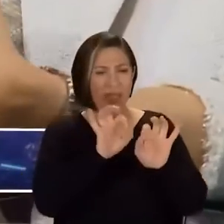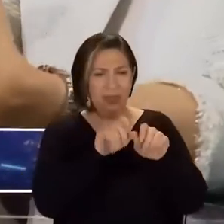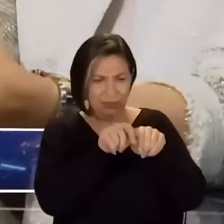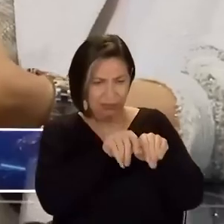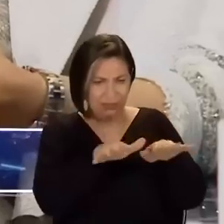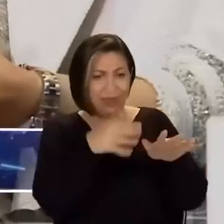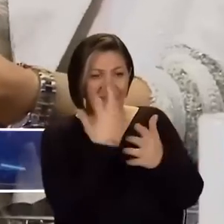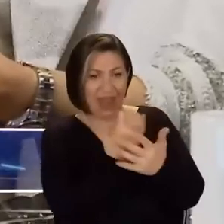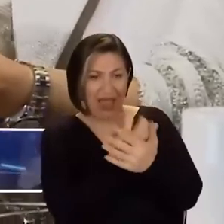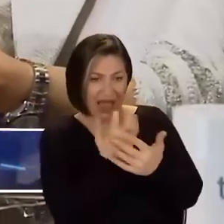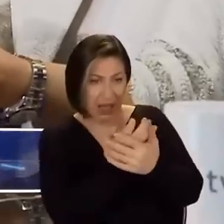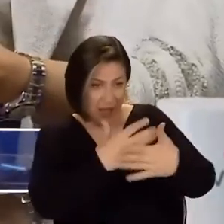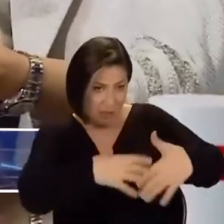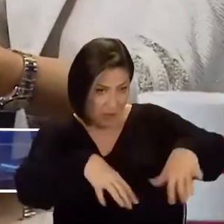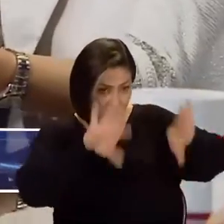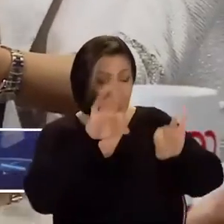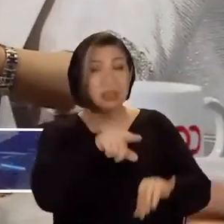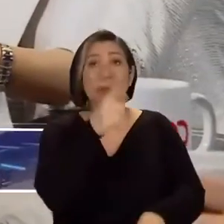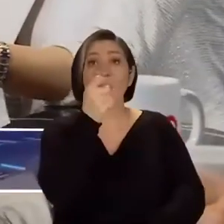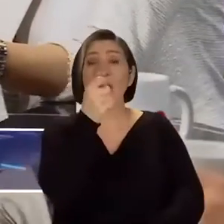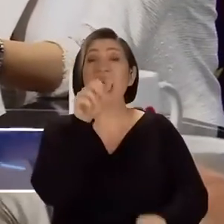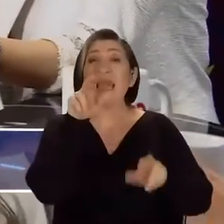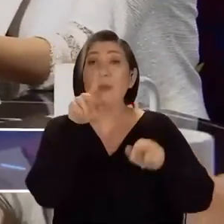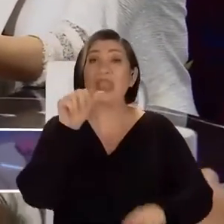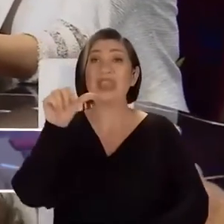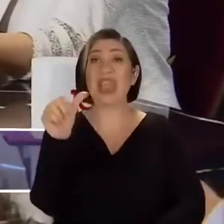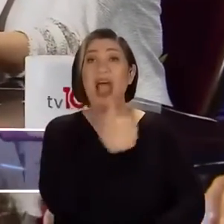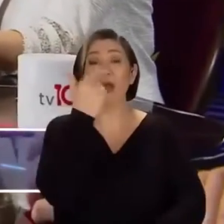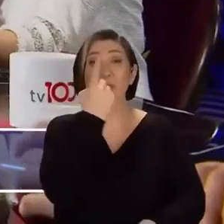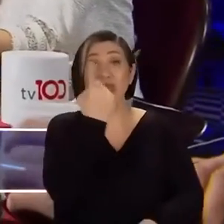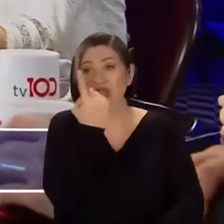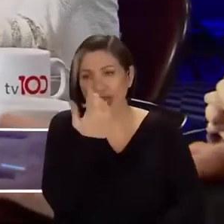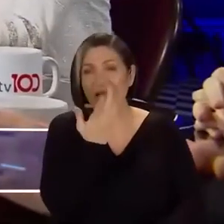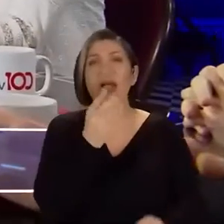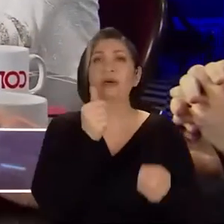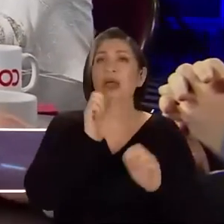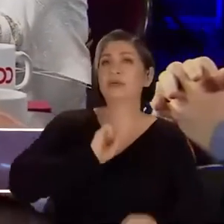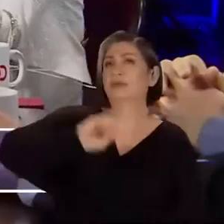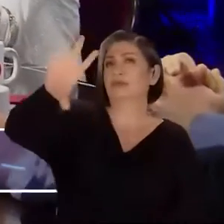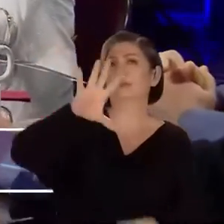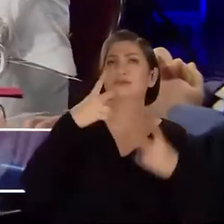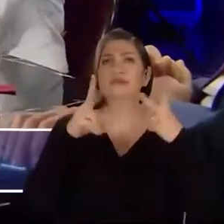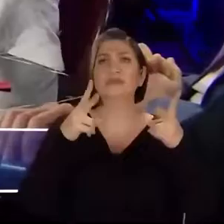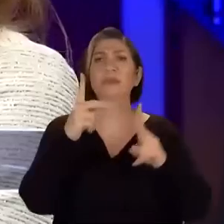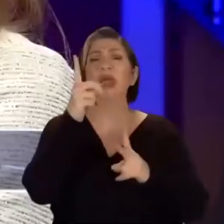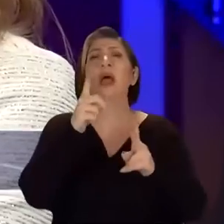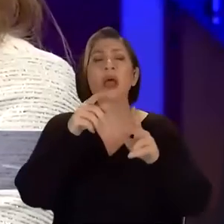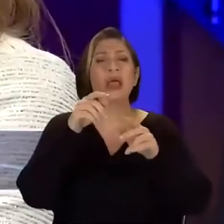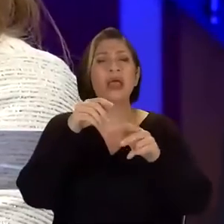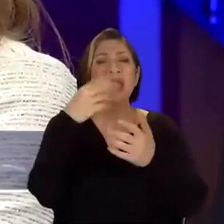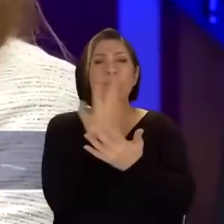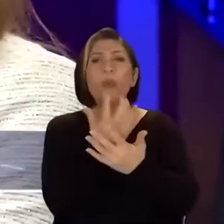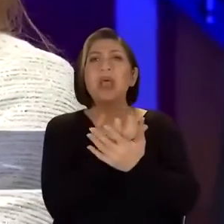yazan veri kayıtlarıyla sizin para kadar değerli bir varlığı transfer etmenizi sağlayan bir mobil ödeme